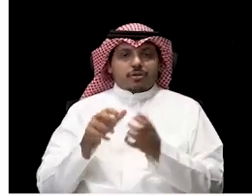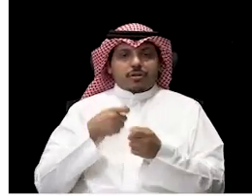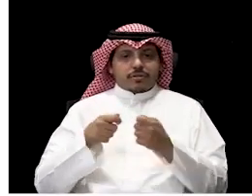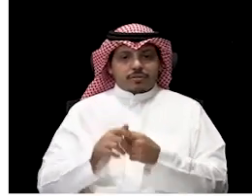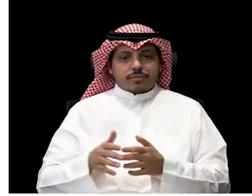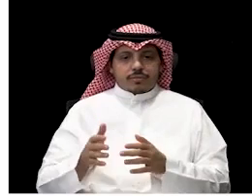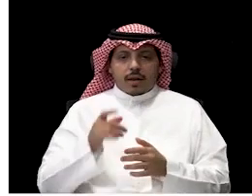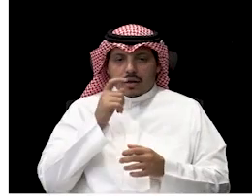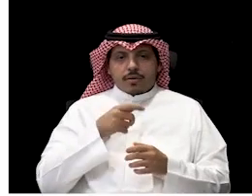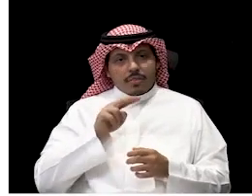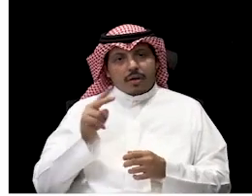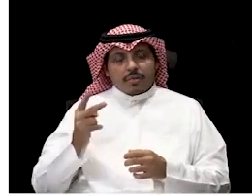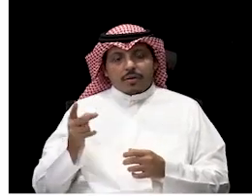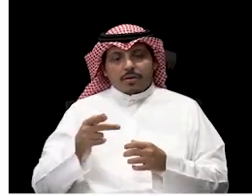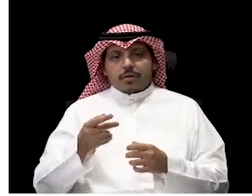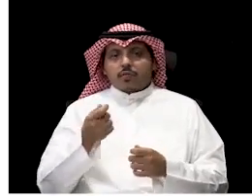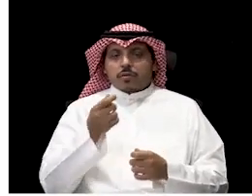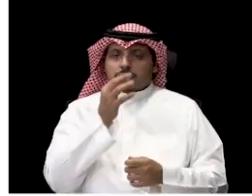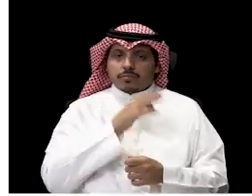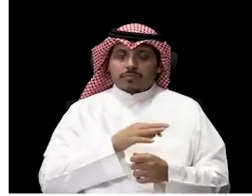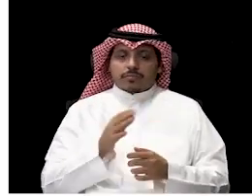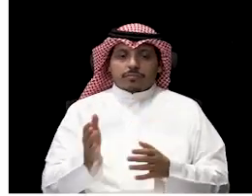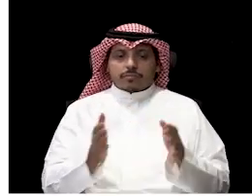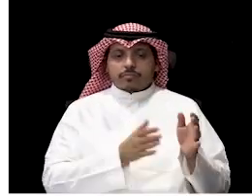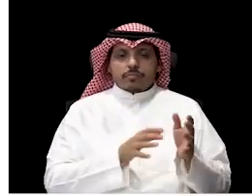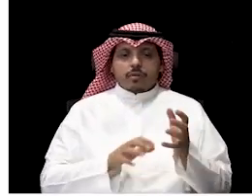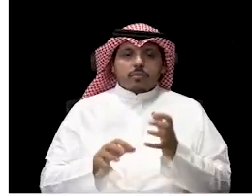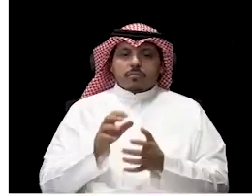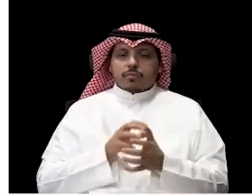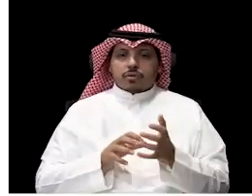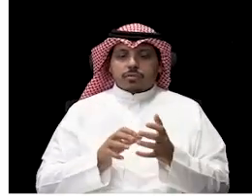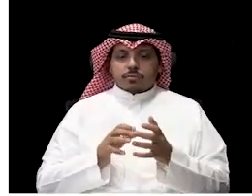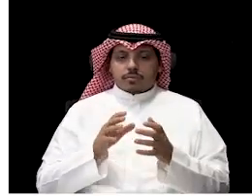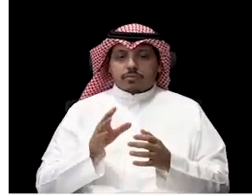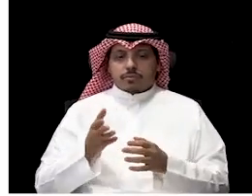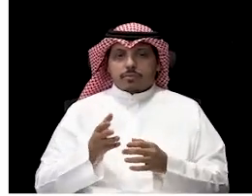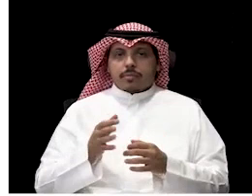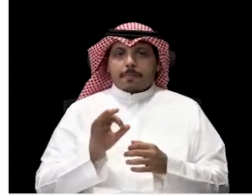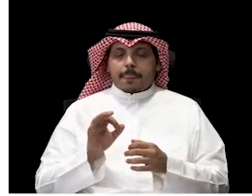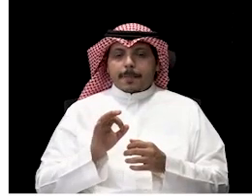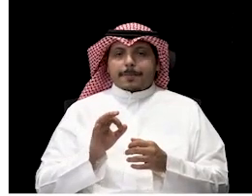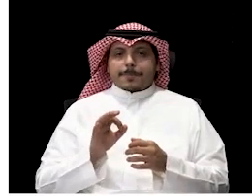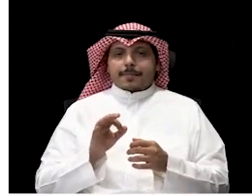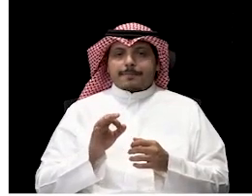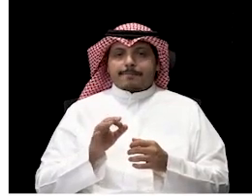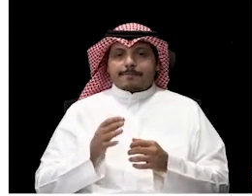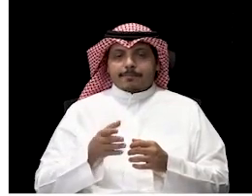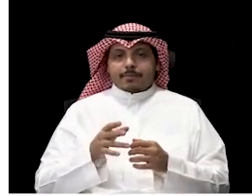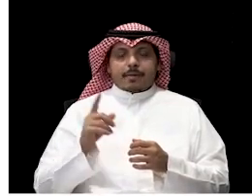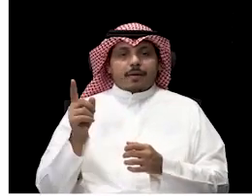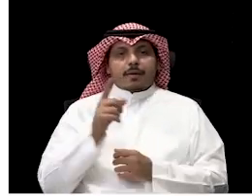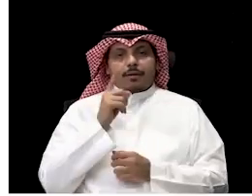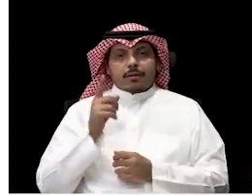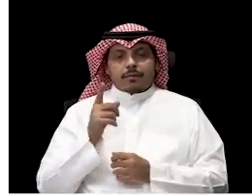اقتصادية. يعاني الاقتصاد الوطني بعض المشكلات الاقتصادية الطبيعية مثل الاقتصادات الأخرى في العالم،